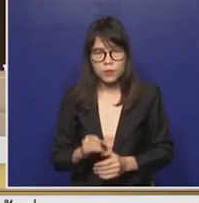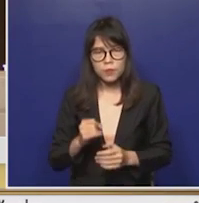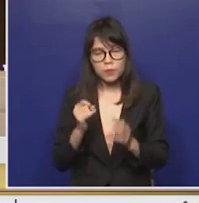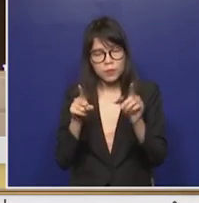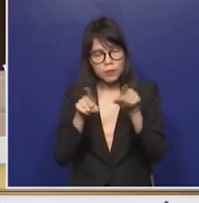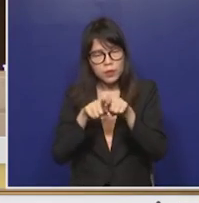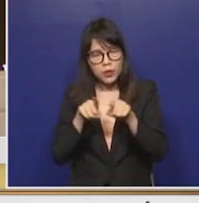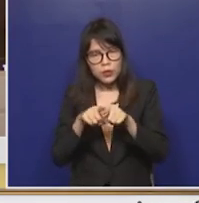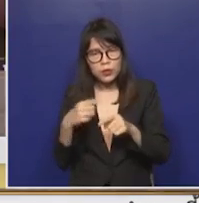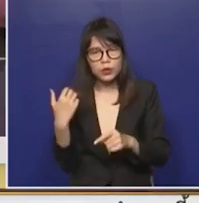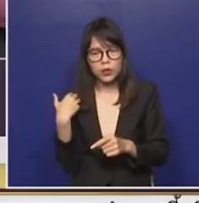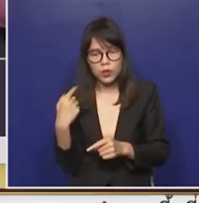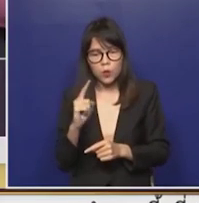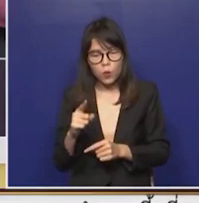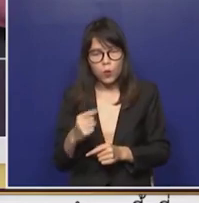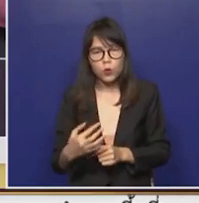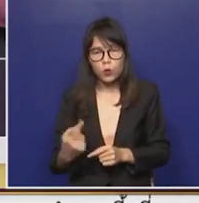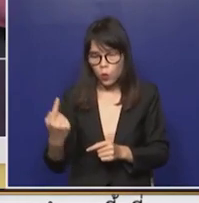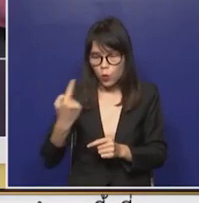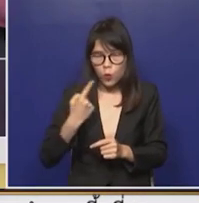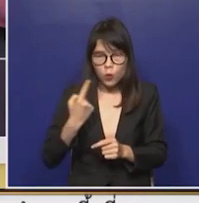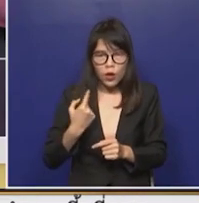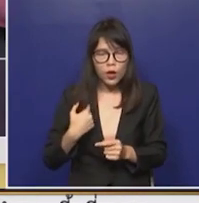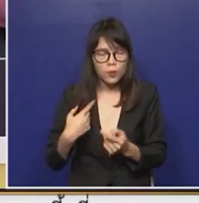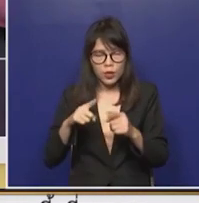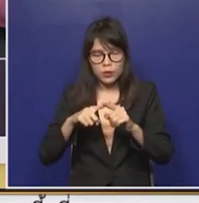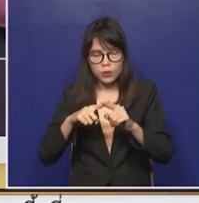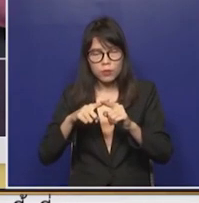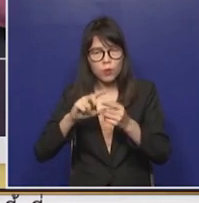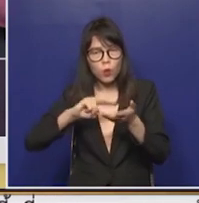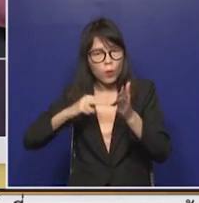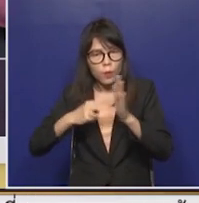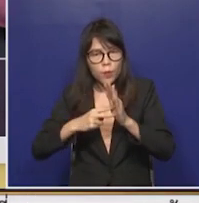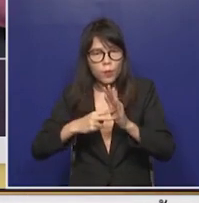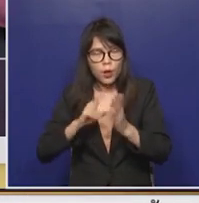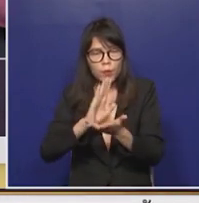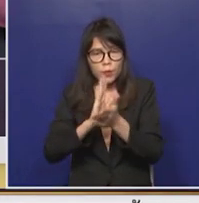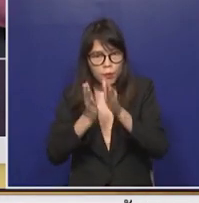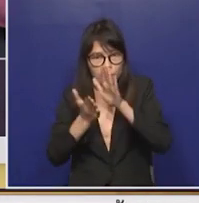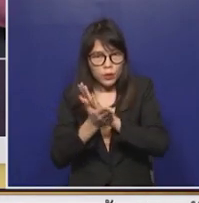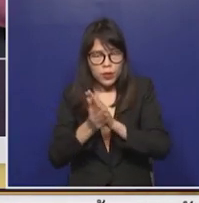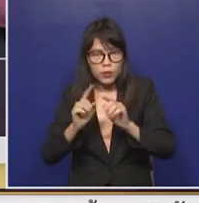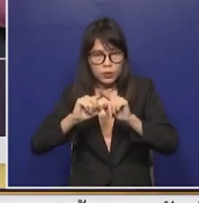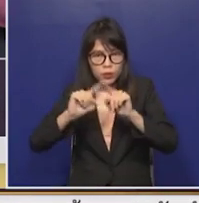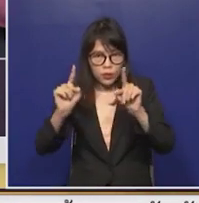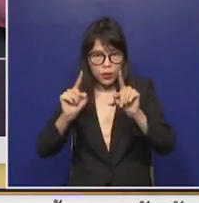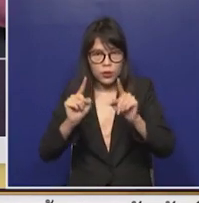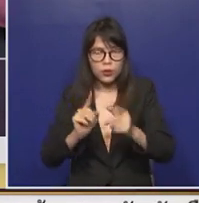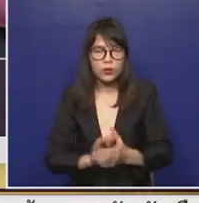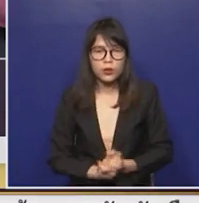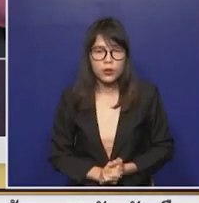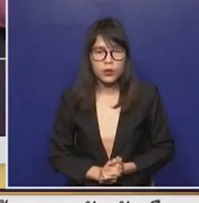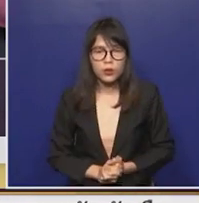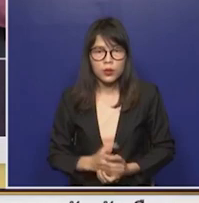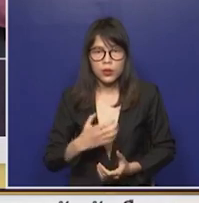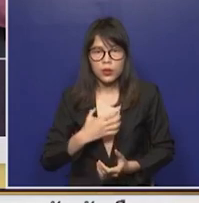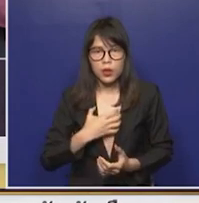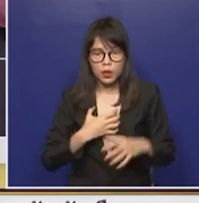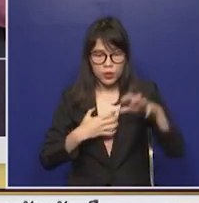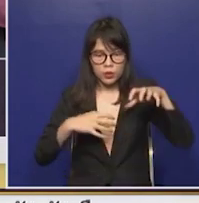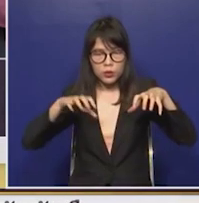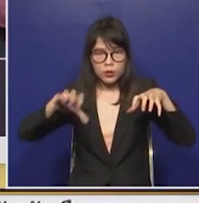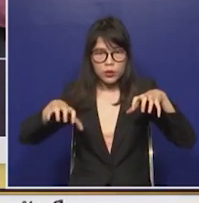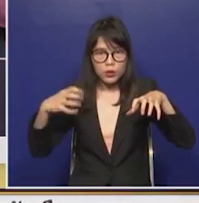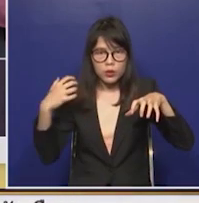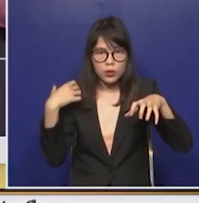ล่าวหาอาจจะตกอยู่ในฐานะผู้ถูกกล่าวหาได้ผมไม่ต้องการผมใช้คำว่าผมไม่ต้องการให้ทั้งสองฝ่ายเป็นจำเลยของ